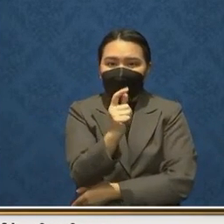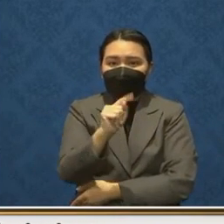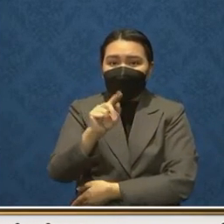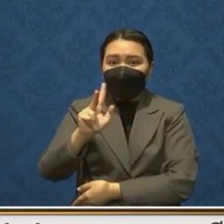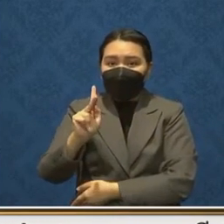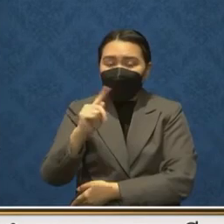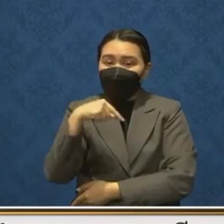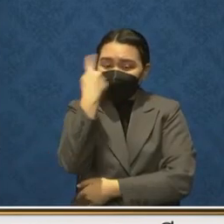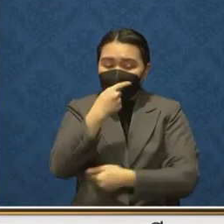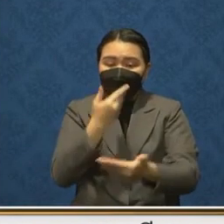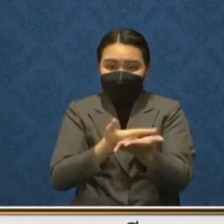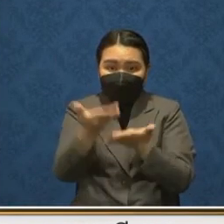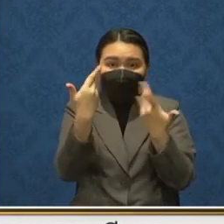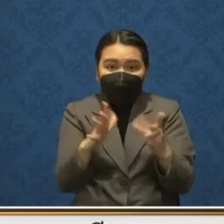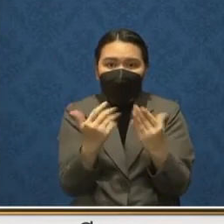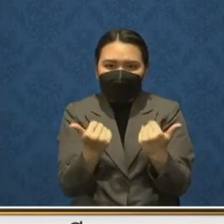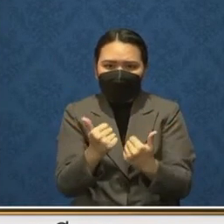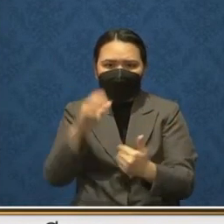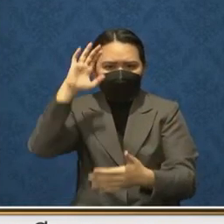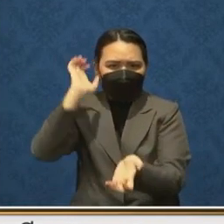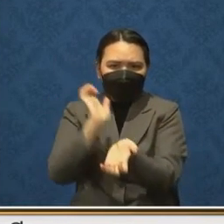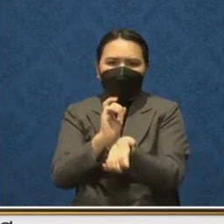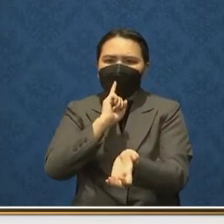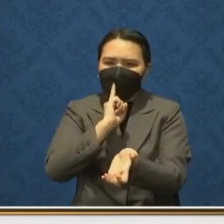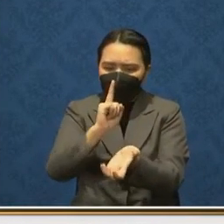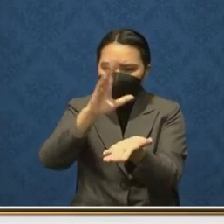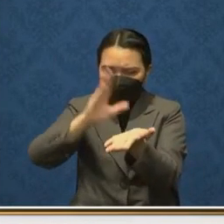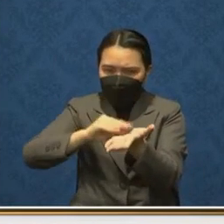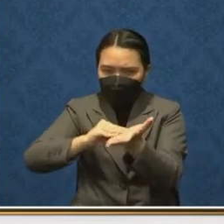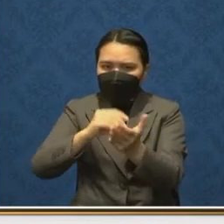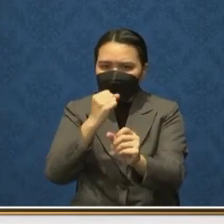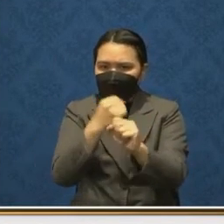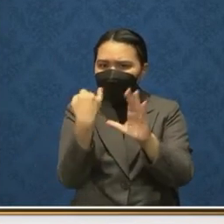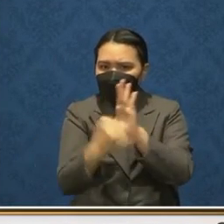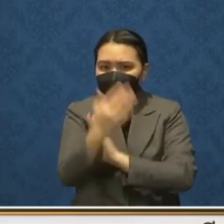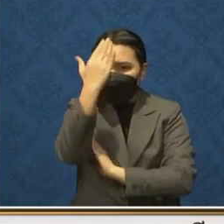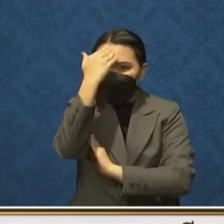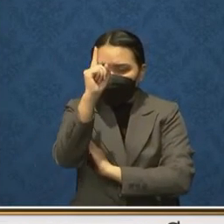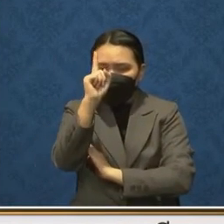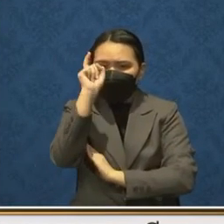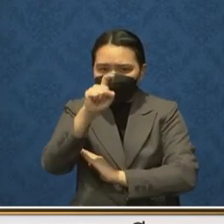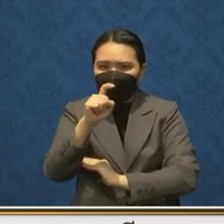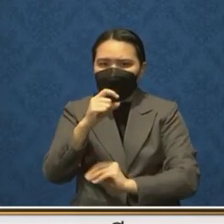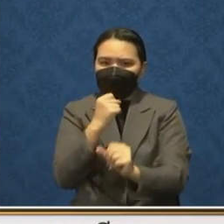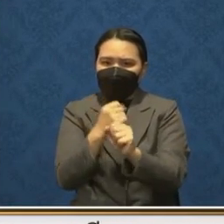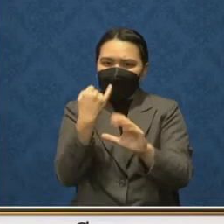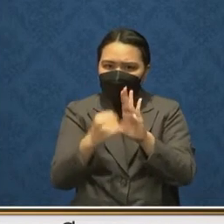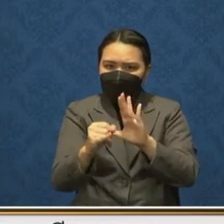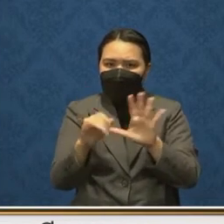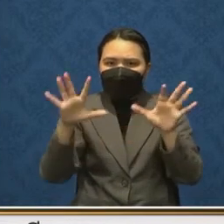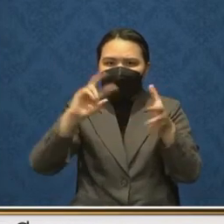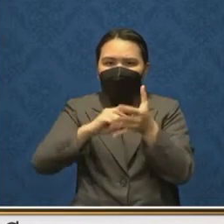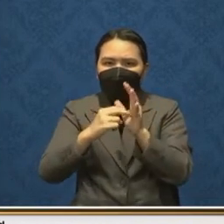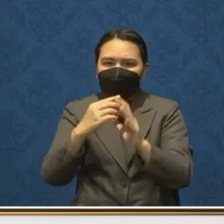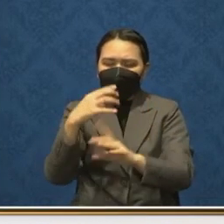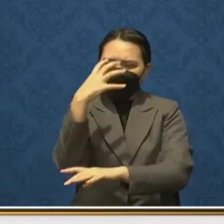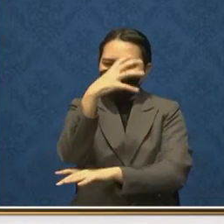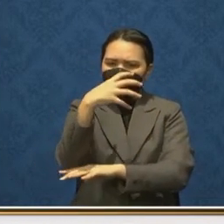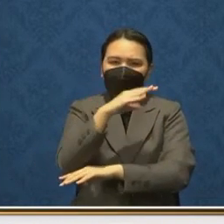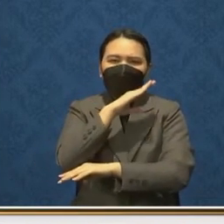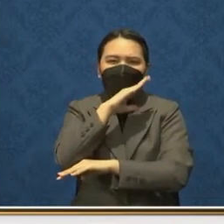ไปแ้งความเอาผิดครับต้องเอาเปิดความเสียงหายทท่านถูกรอกใหกินมูตายครั